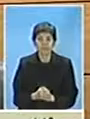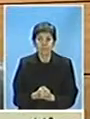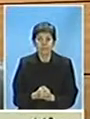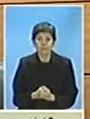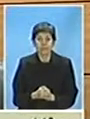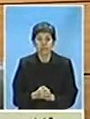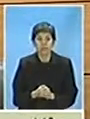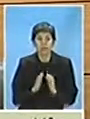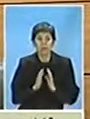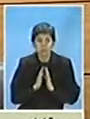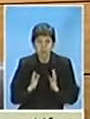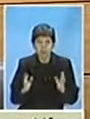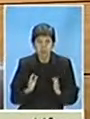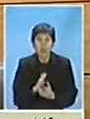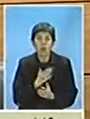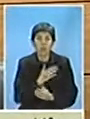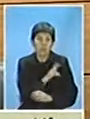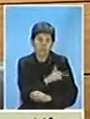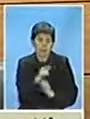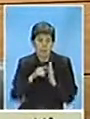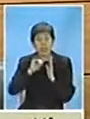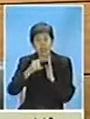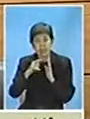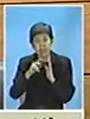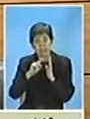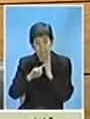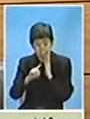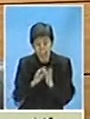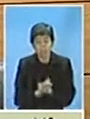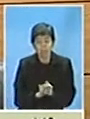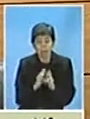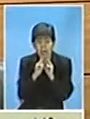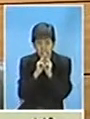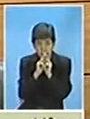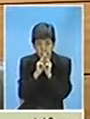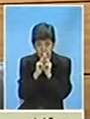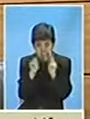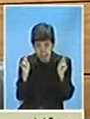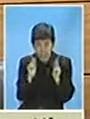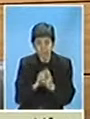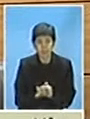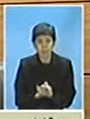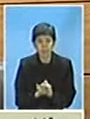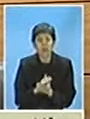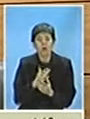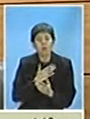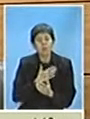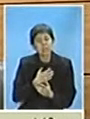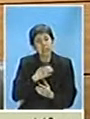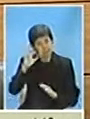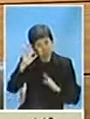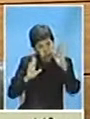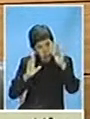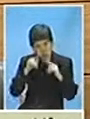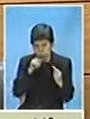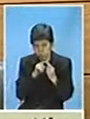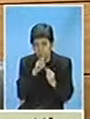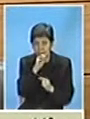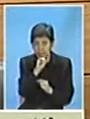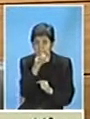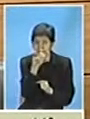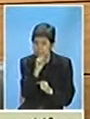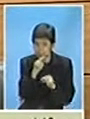ขอบคุณครับท่านประธานผมนายแพทย์เจตศิลาธารานนท์กรรมธิการนะครับท่านประธานผมเสนอให้โหวตเฉพาะมาตรา